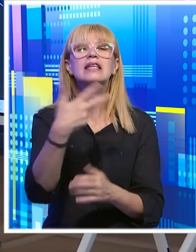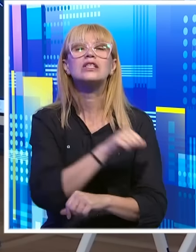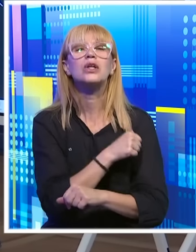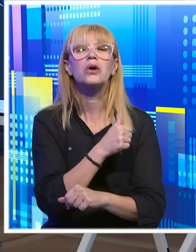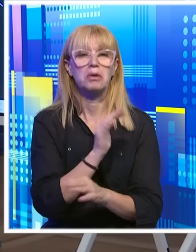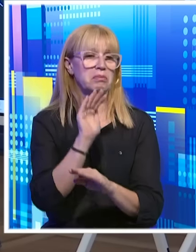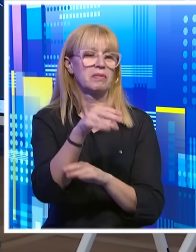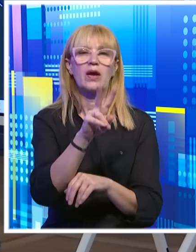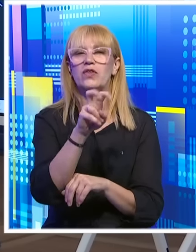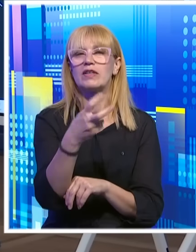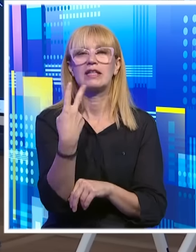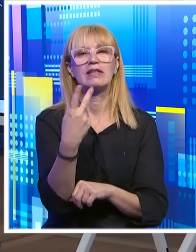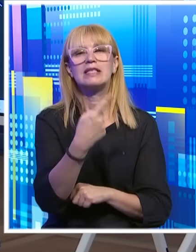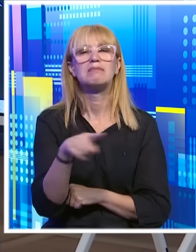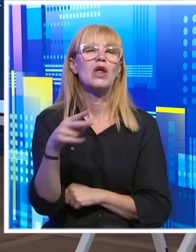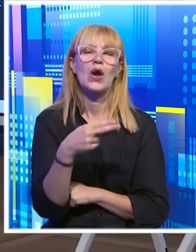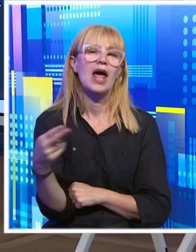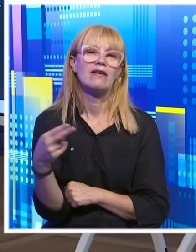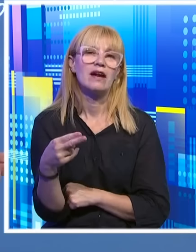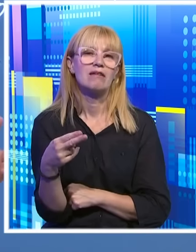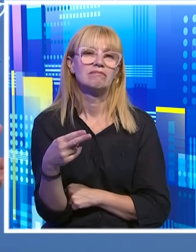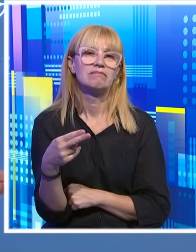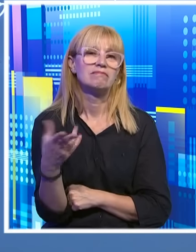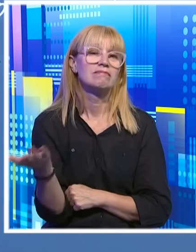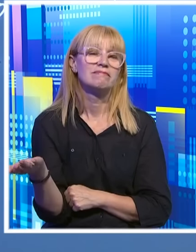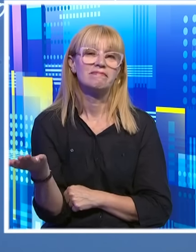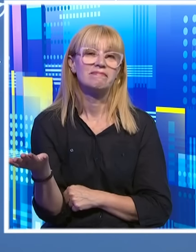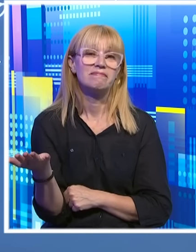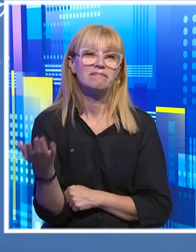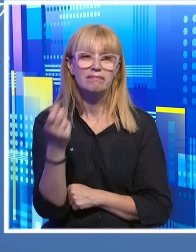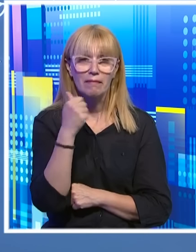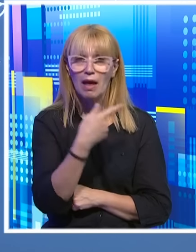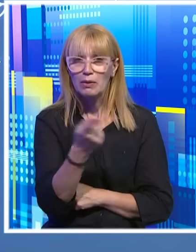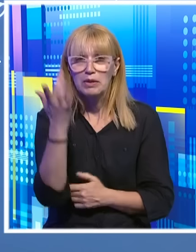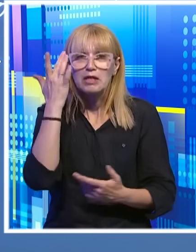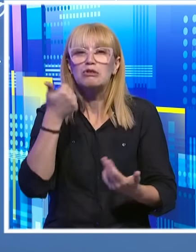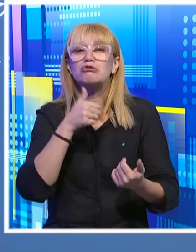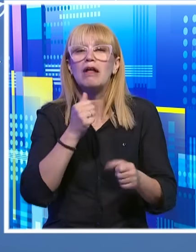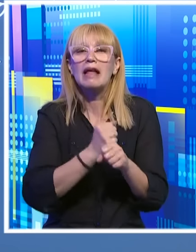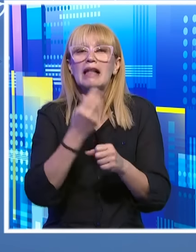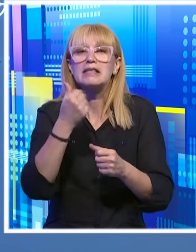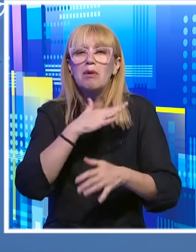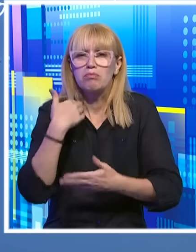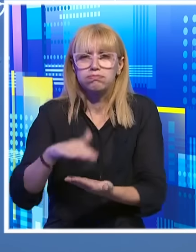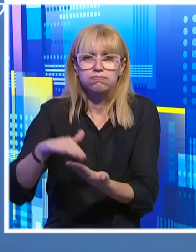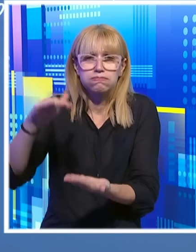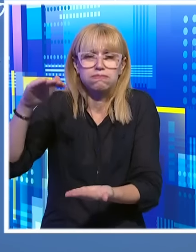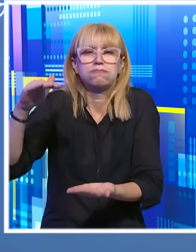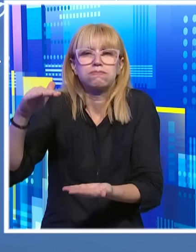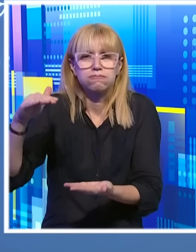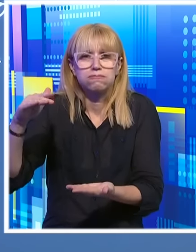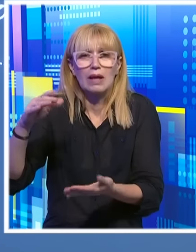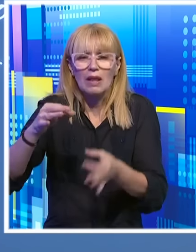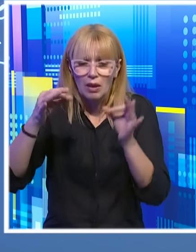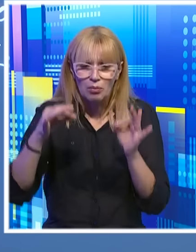Preko 220 miliona evra. Da ljudi ne znaju šta bi s novcem radili. Da bukvalno ne bi